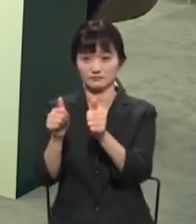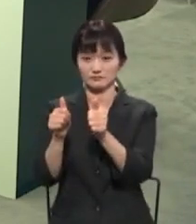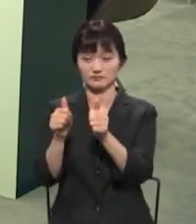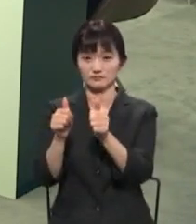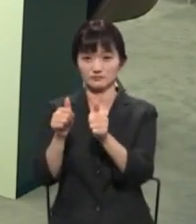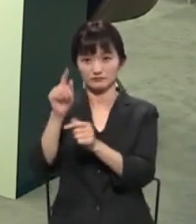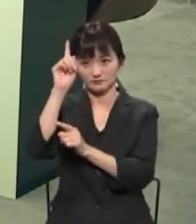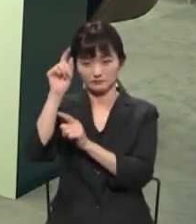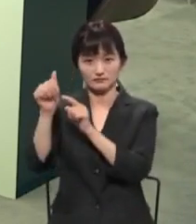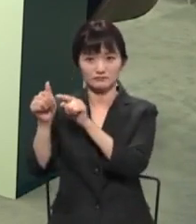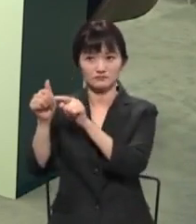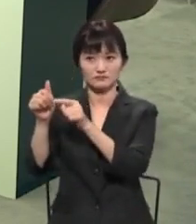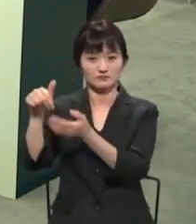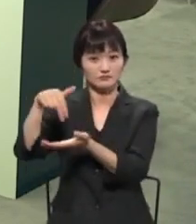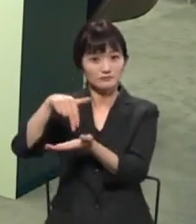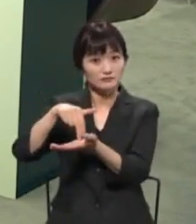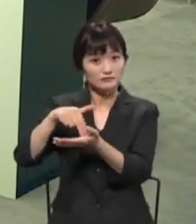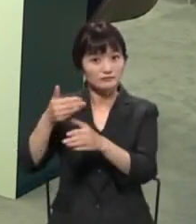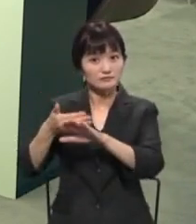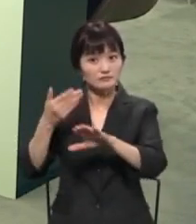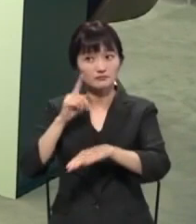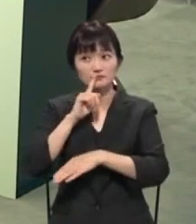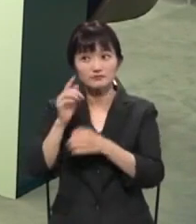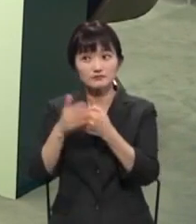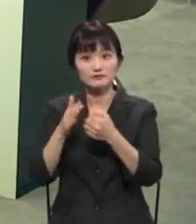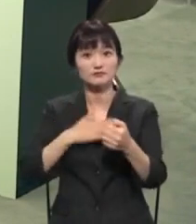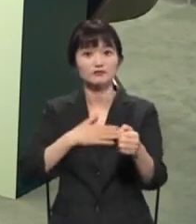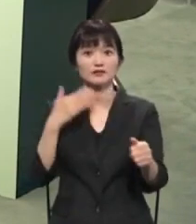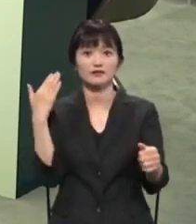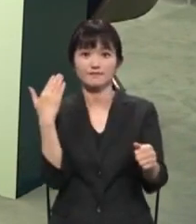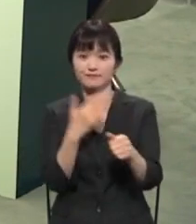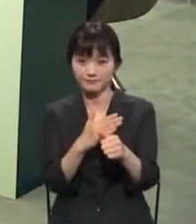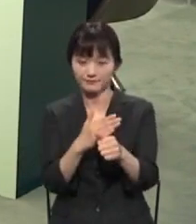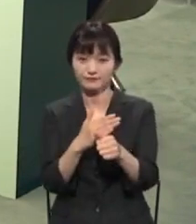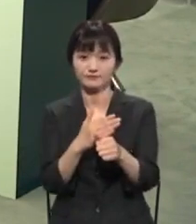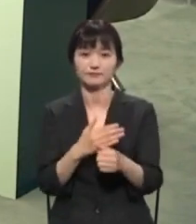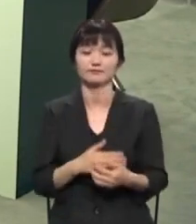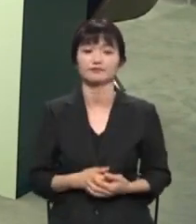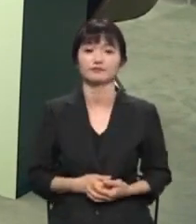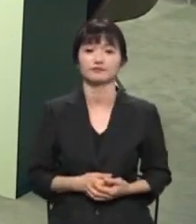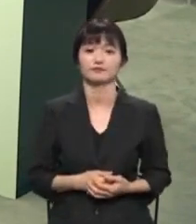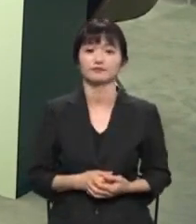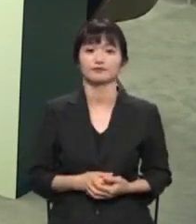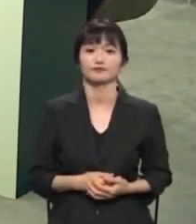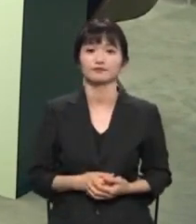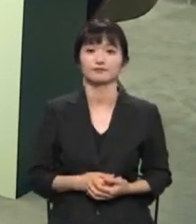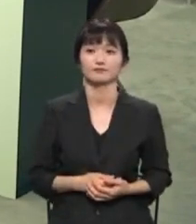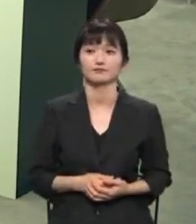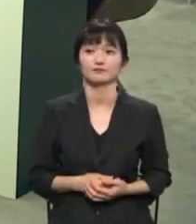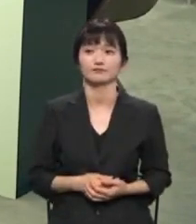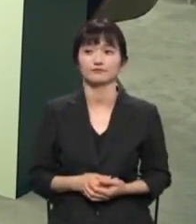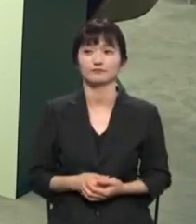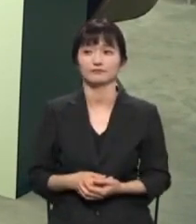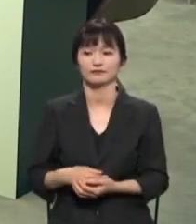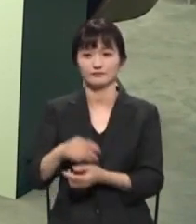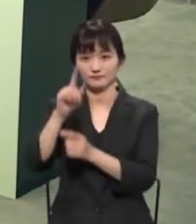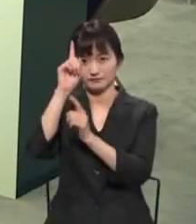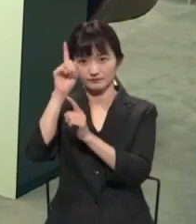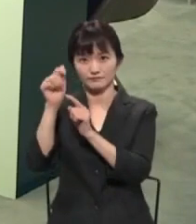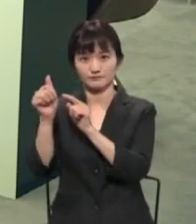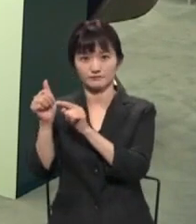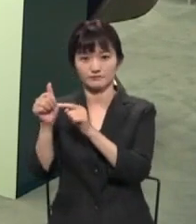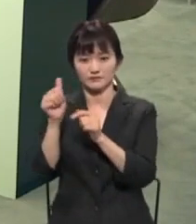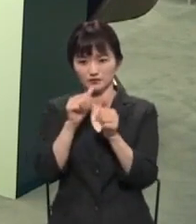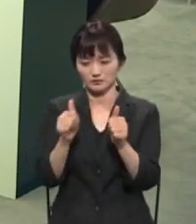이화영 전 지사의 입장과 다른 이야기를 해서 내가 해임을 시킨 거다. 라고 하면서, 이화영 전 지사가 좀 변호인에게 놀아나고